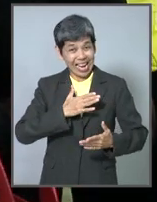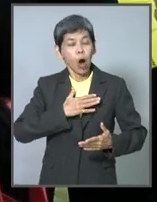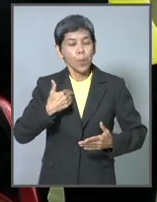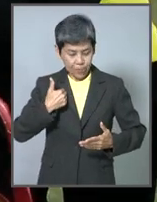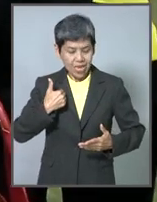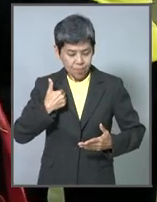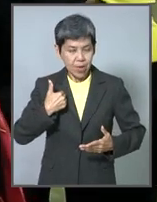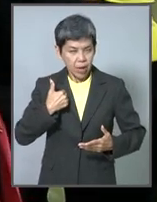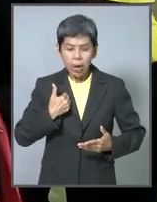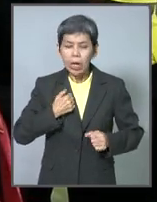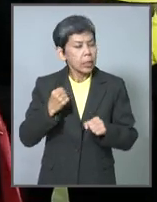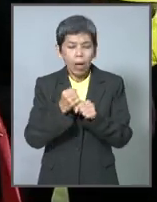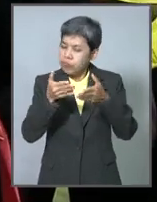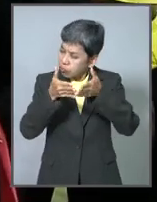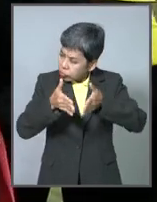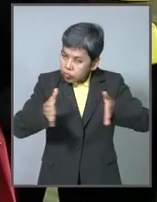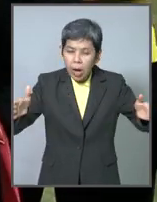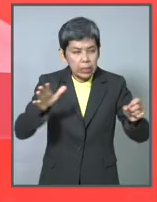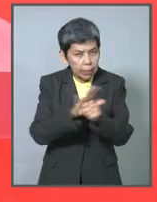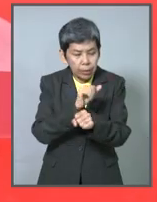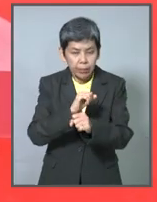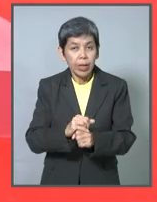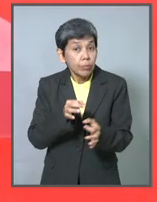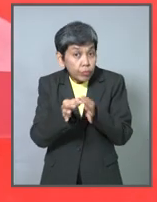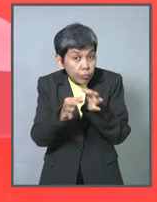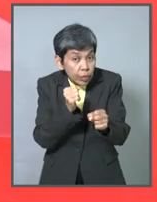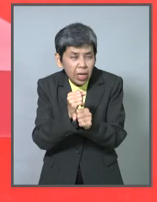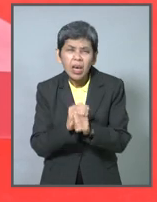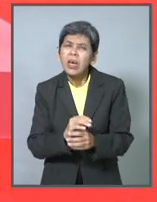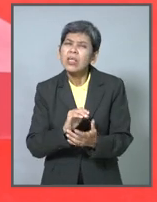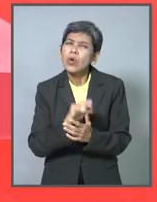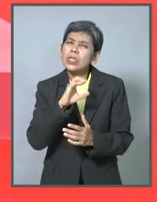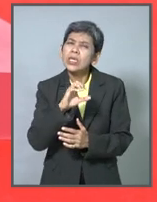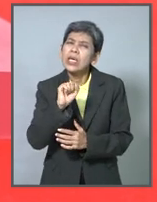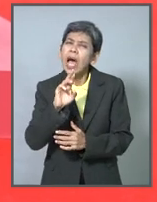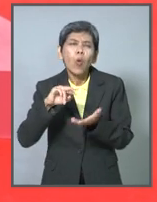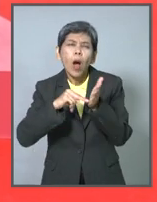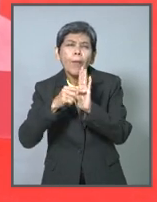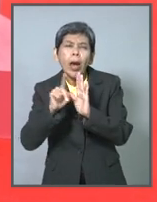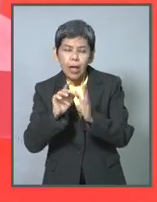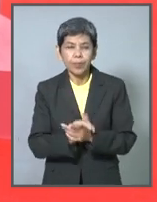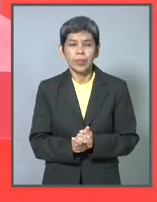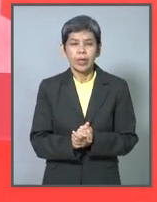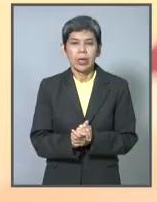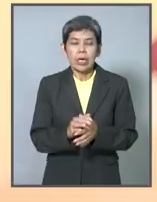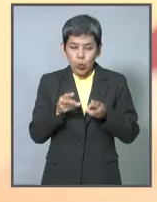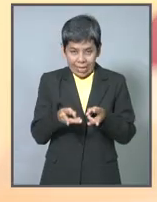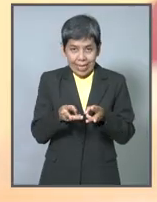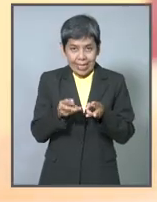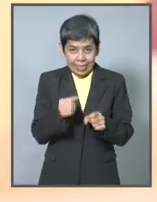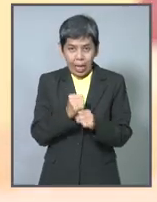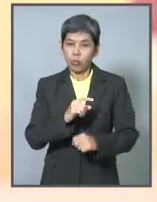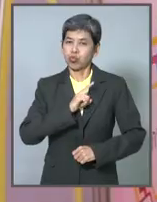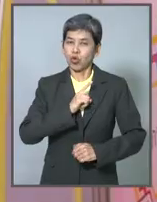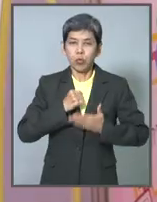าของเรานี่จะมี ทั้งหมดเลย ครอบคลุมทั้งหมดเลยครับ อธิบายนิดนึงค่ะว่า CSR คืออะไรคะ CSR ก็คือขบวน